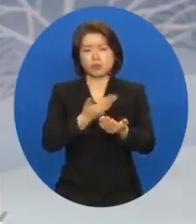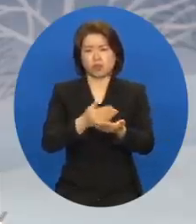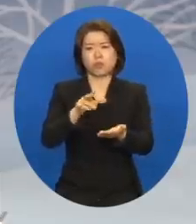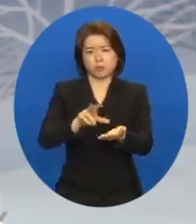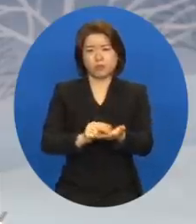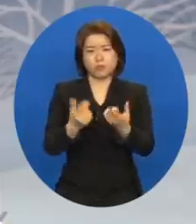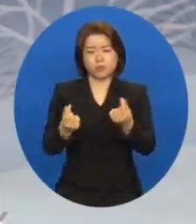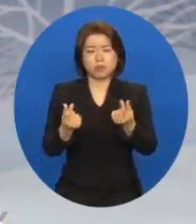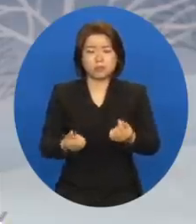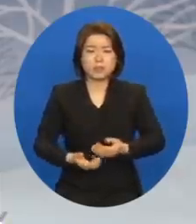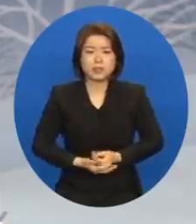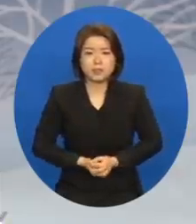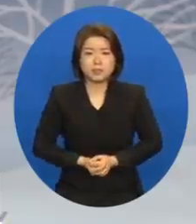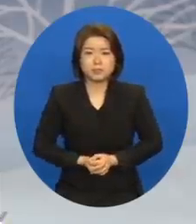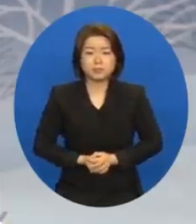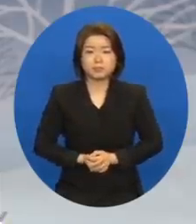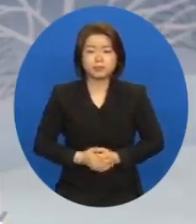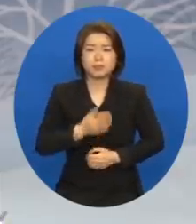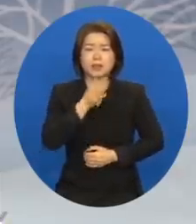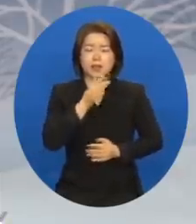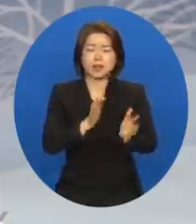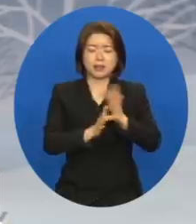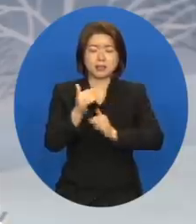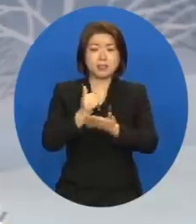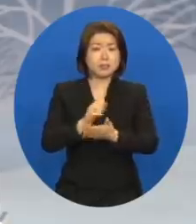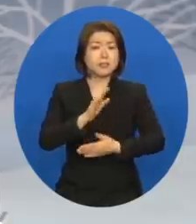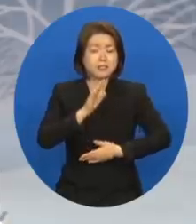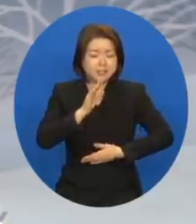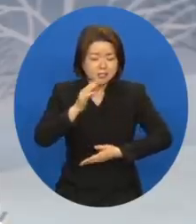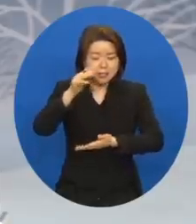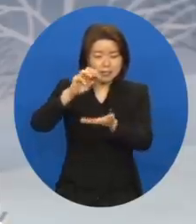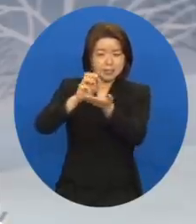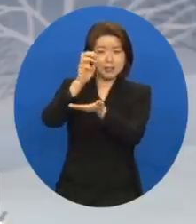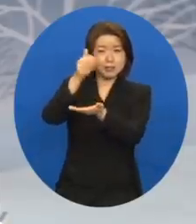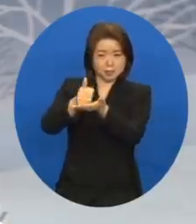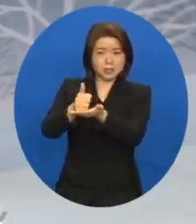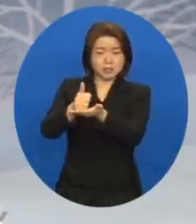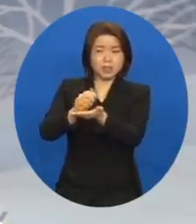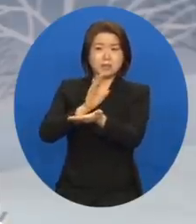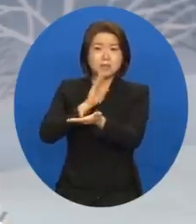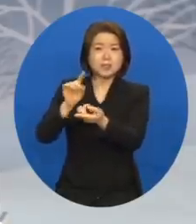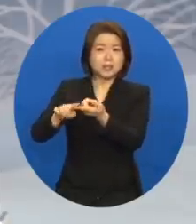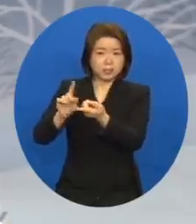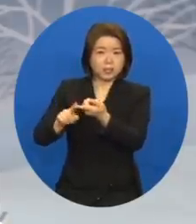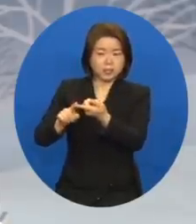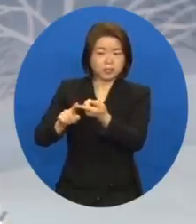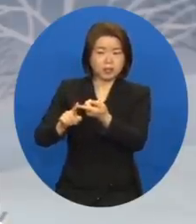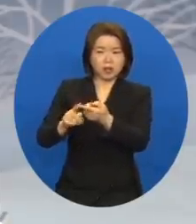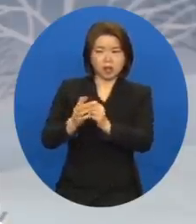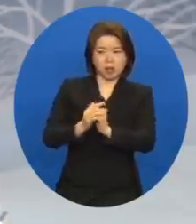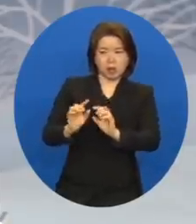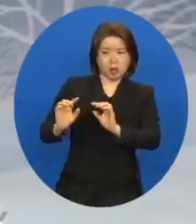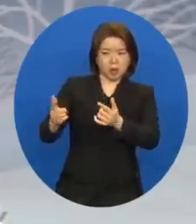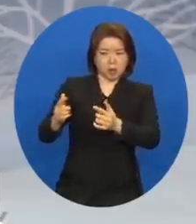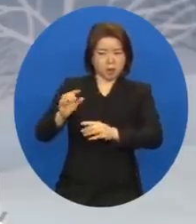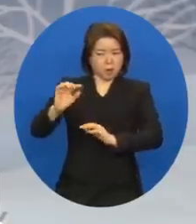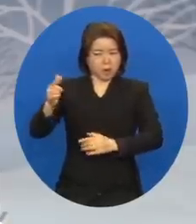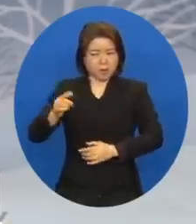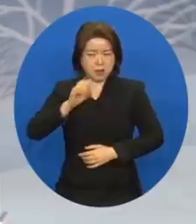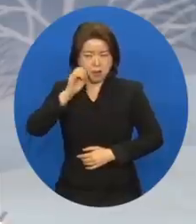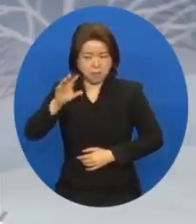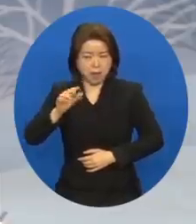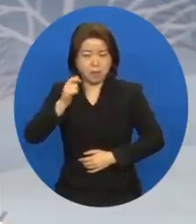문제였습니다. 아, 예수님이 정말 메시아구나 하는 사실에 대하여 부인할 수 없는 증거이기